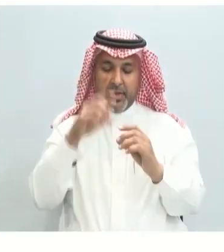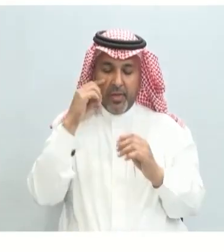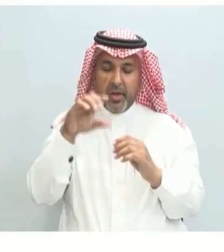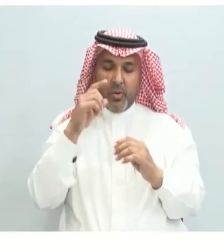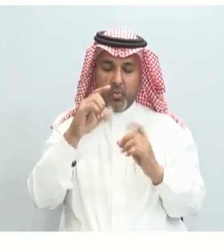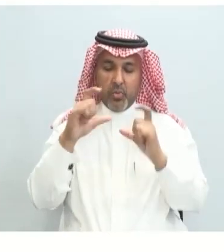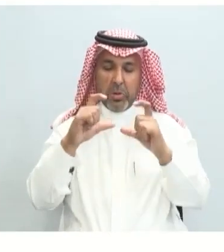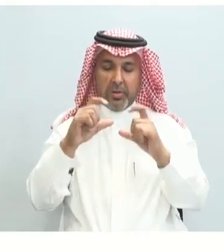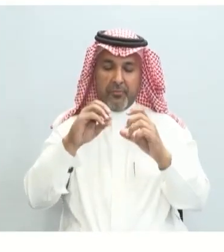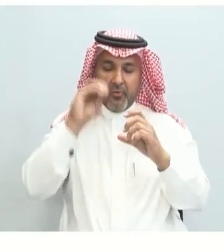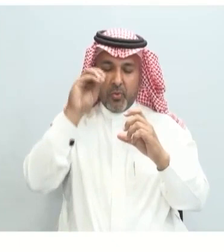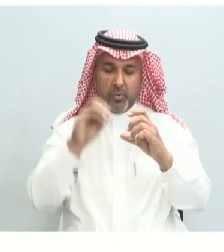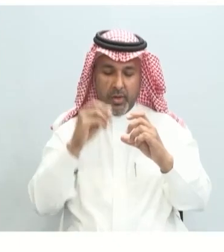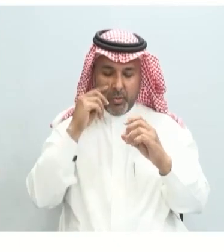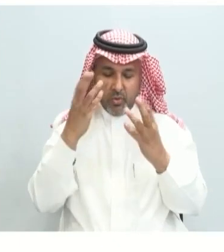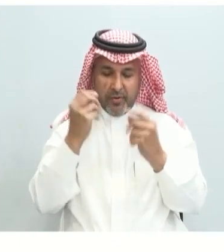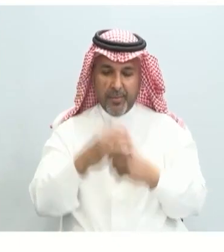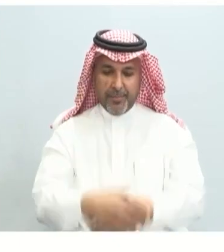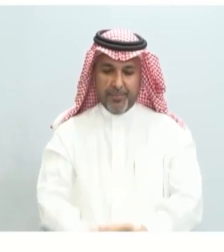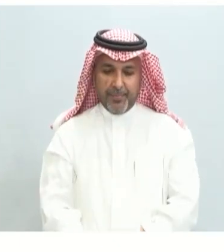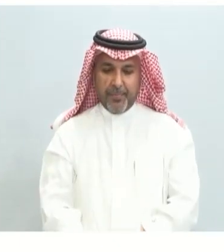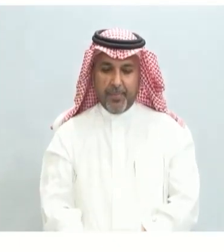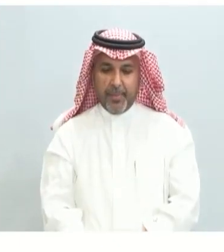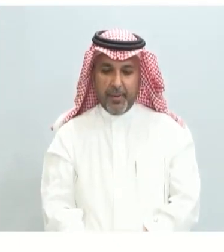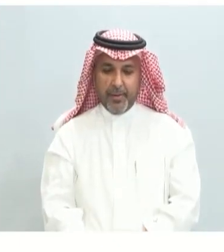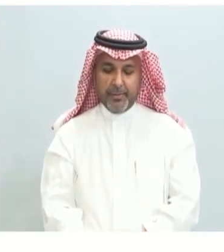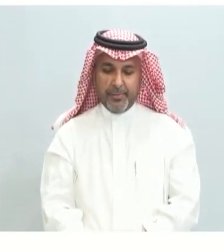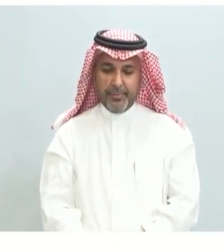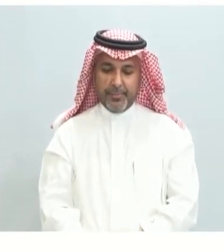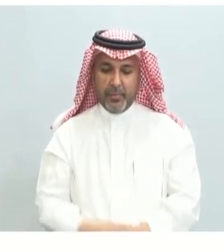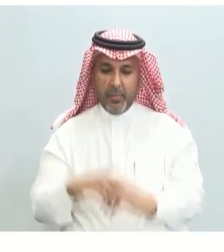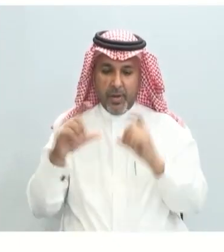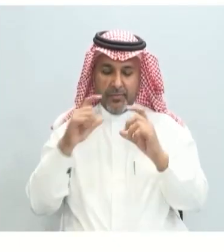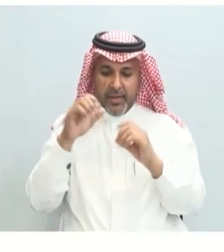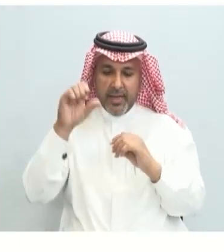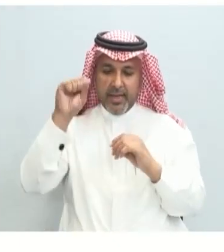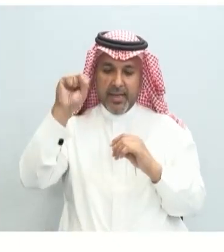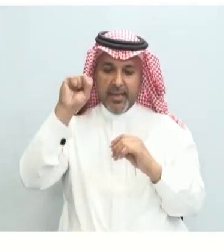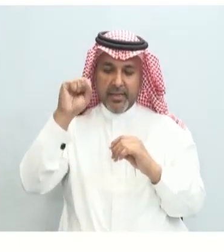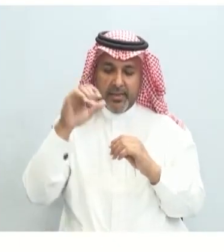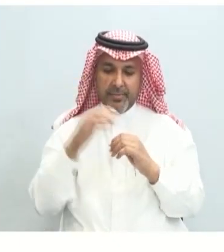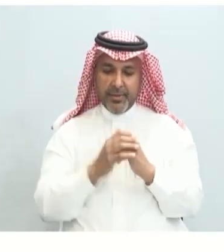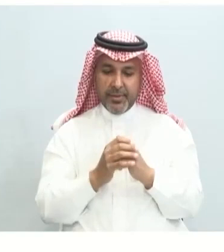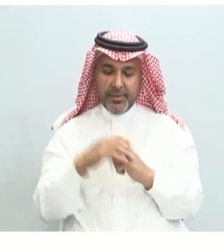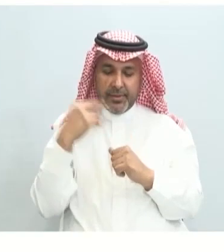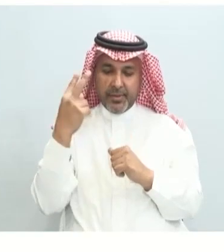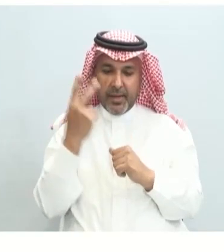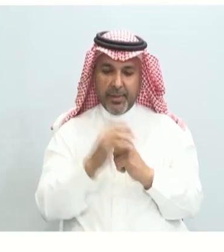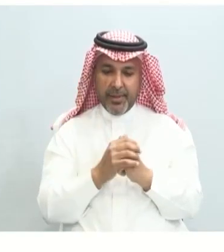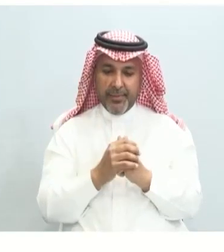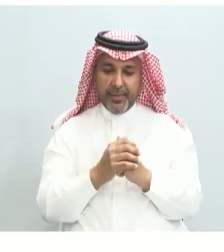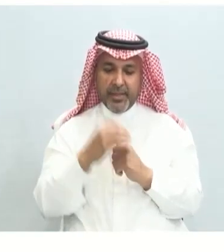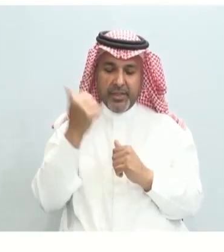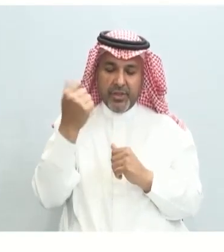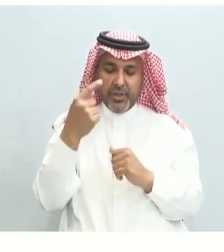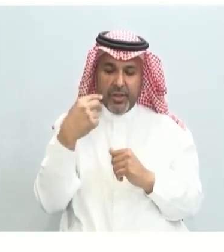هذا الشكل كوساين انفرس نفتح قوس اس تربيع اللي هي